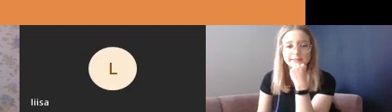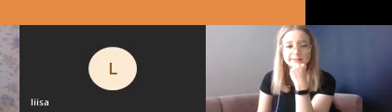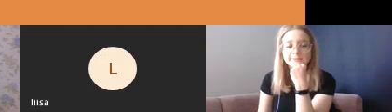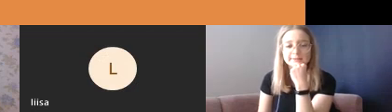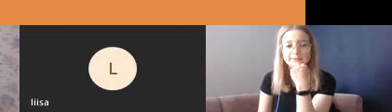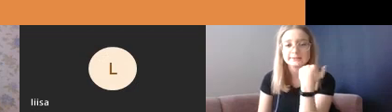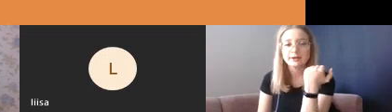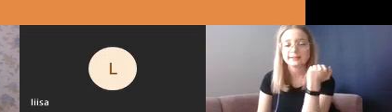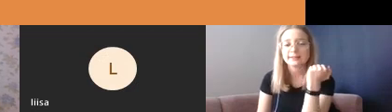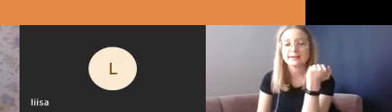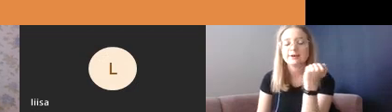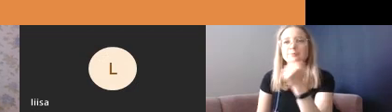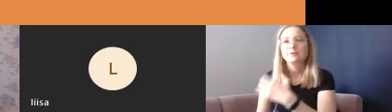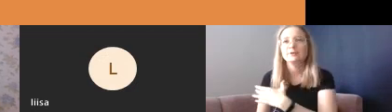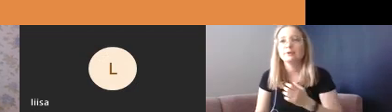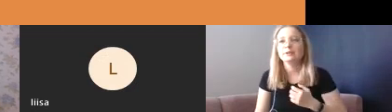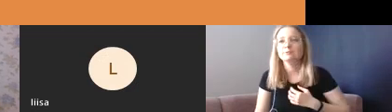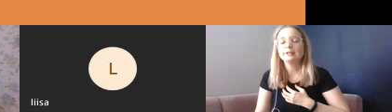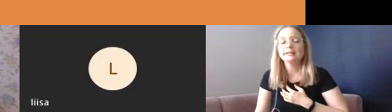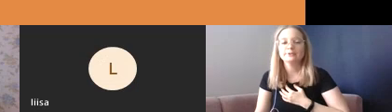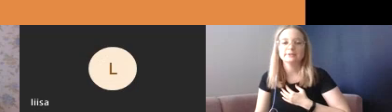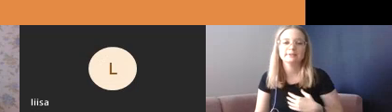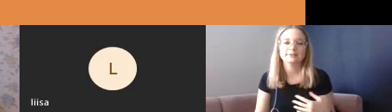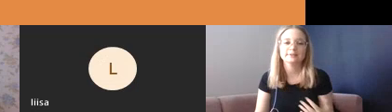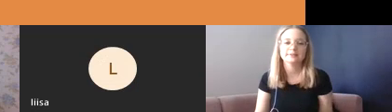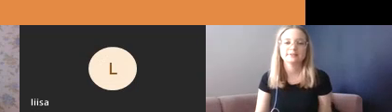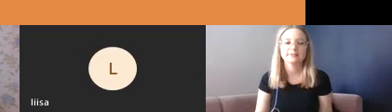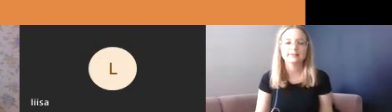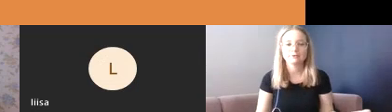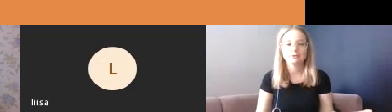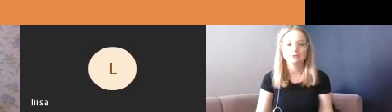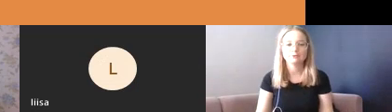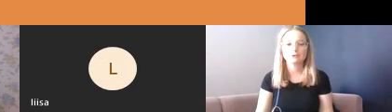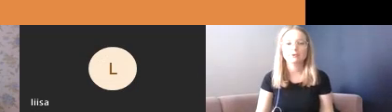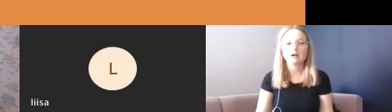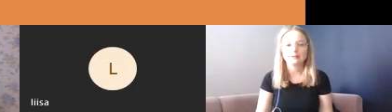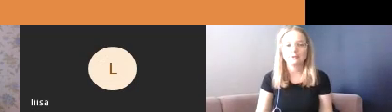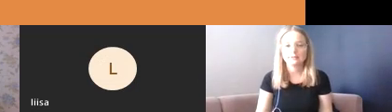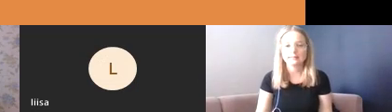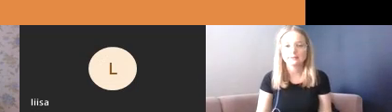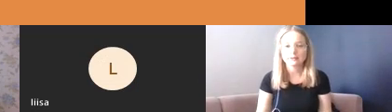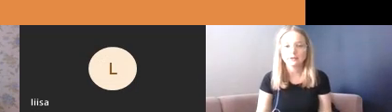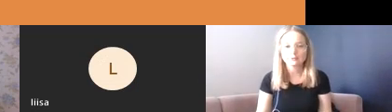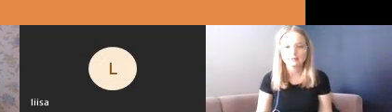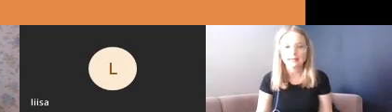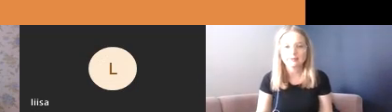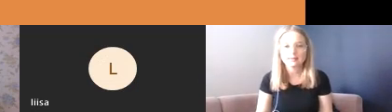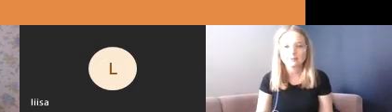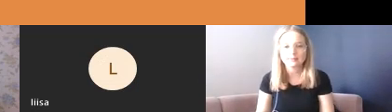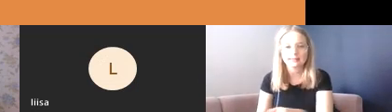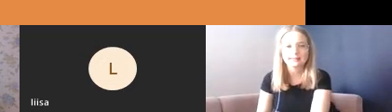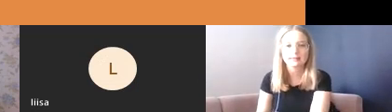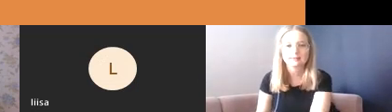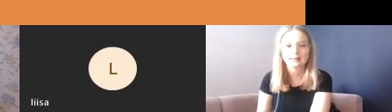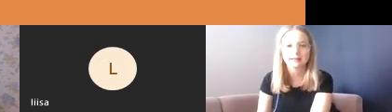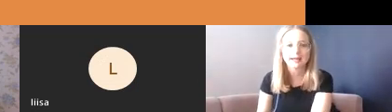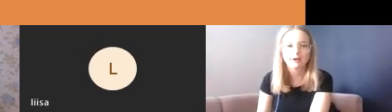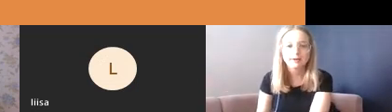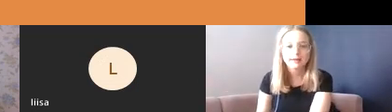võibolla niimoodi, et, et lihtsalt ei saagi vahepeal kui liituda, siis, siis see chati nagu funktsioon kaab, et nagu chat on ainult